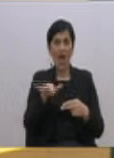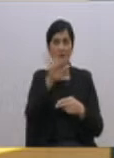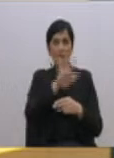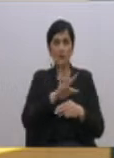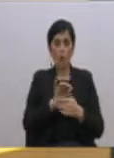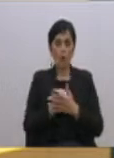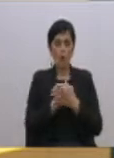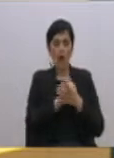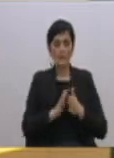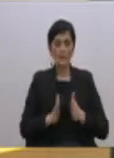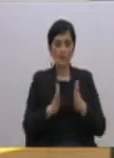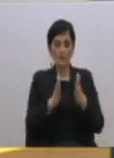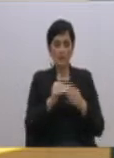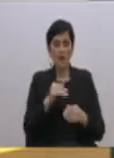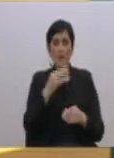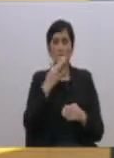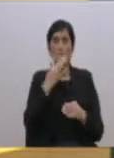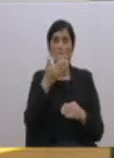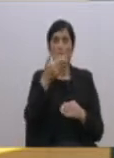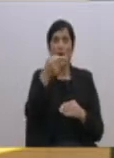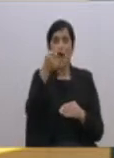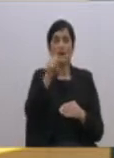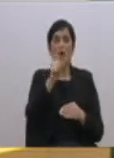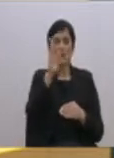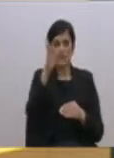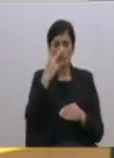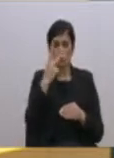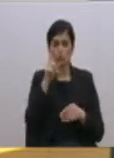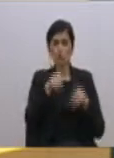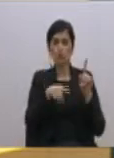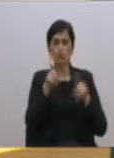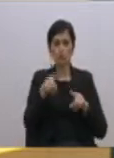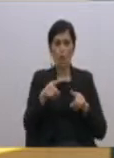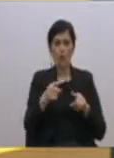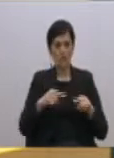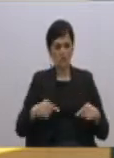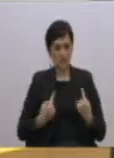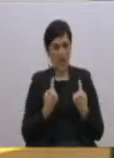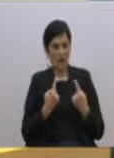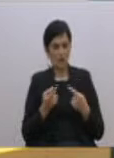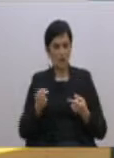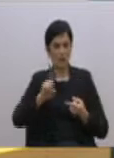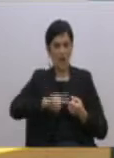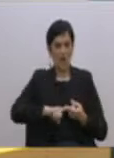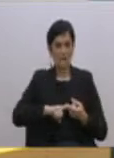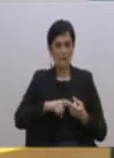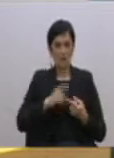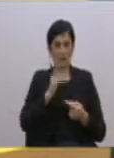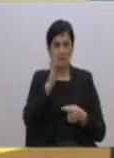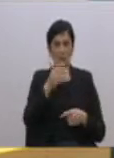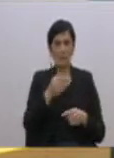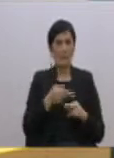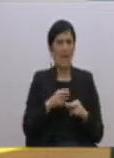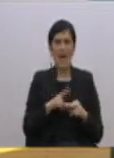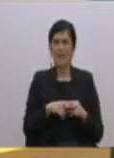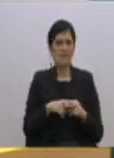da, mergi, da, zagat mi-ar trebui, da, ha, zogi, gonit, da, ce de să fii pe da, asta de-a dat și S.S. Arvam udgen elimit